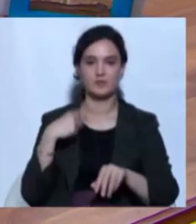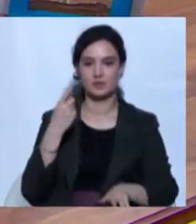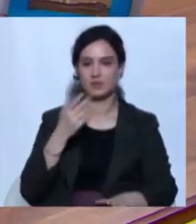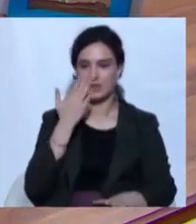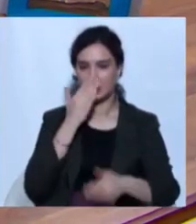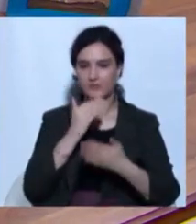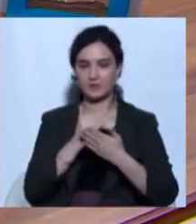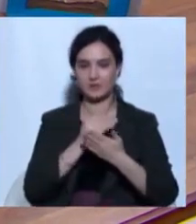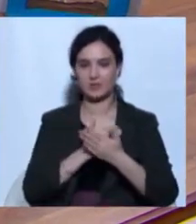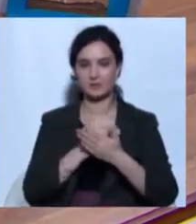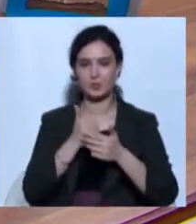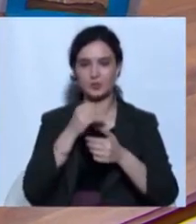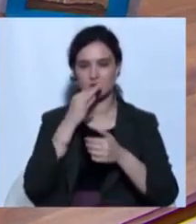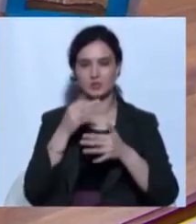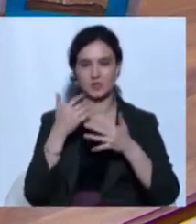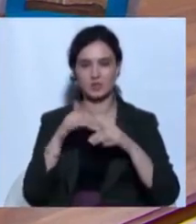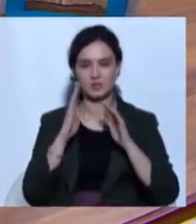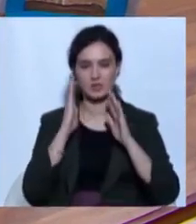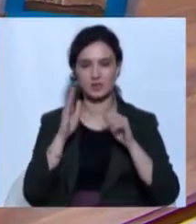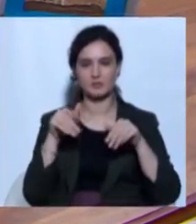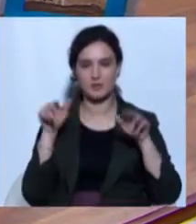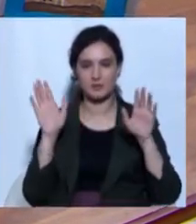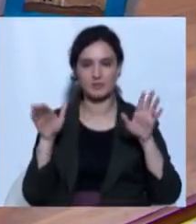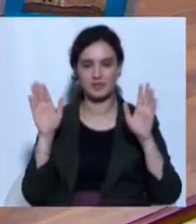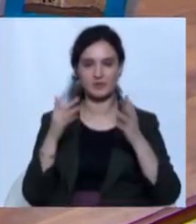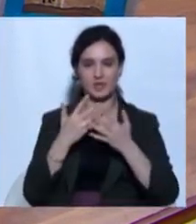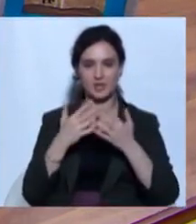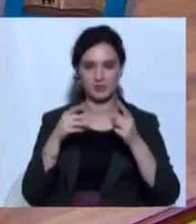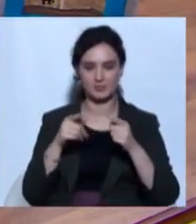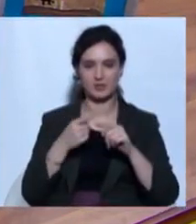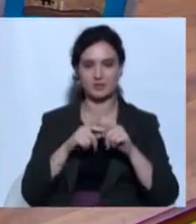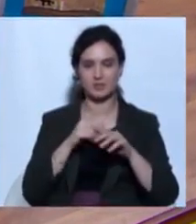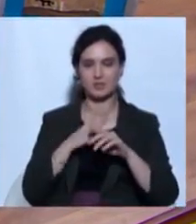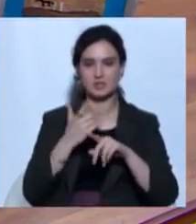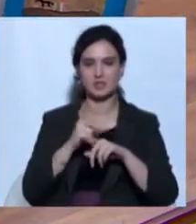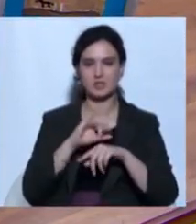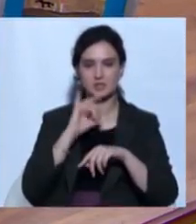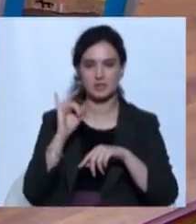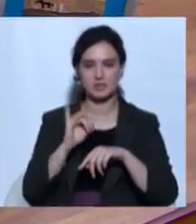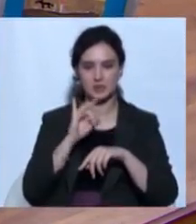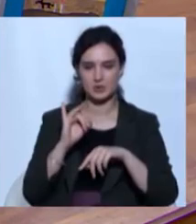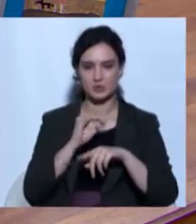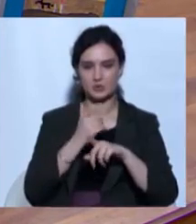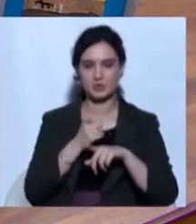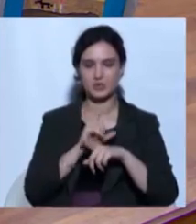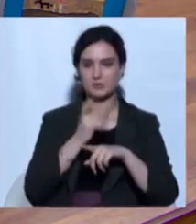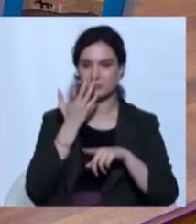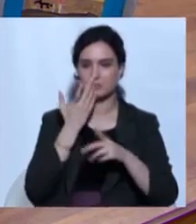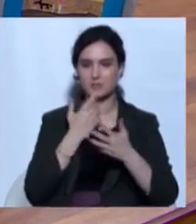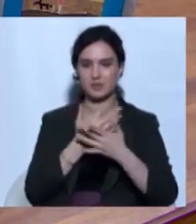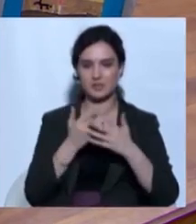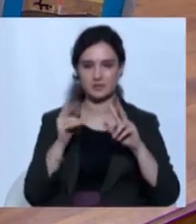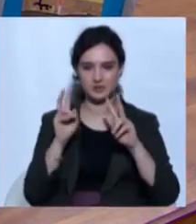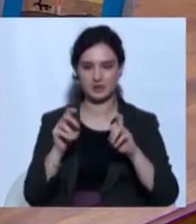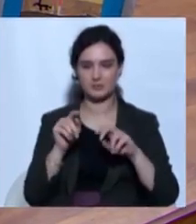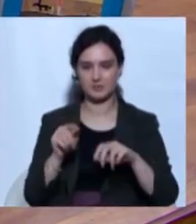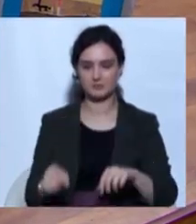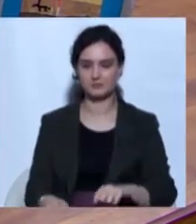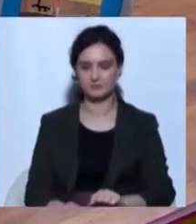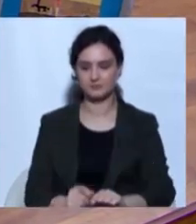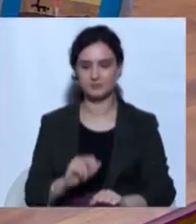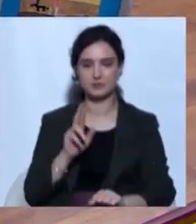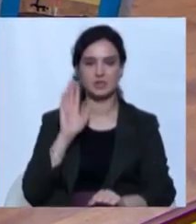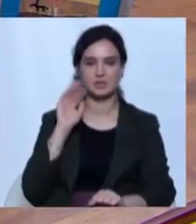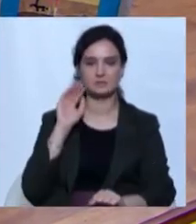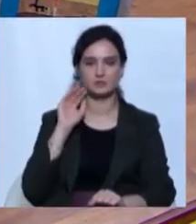გაკვეთილები, როგორც გითხარით, იქნება ფრინველები. ეს არის ძალიან საინტერესო, ძალიან ფერადი თემა.